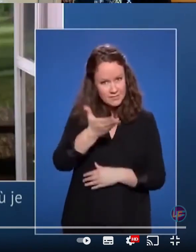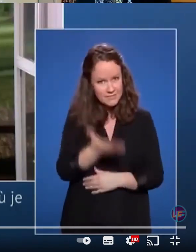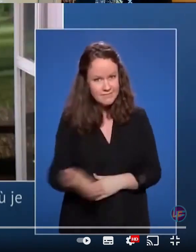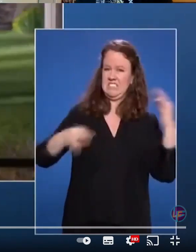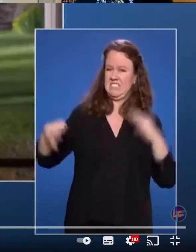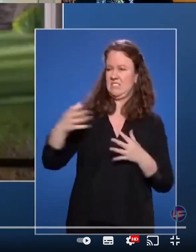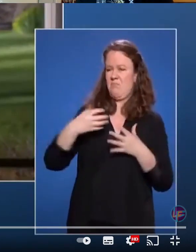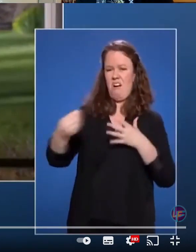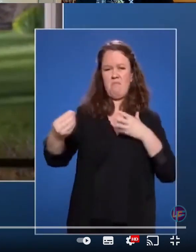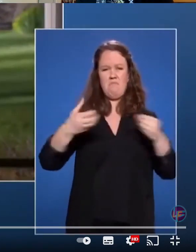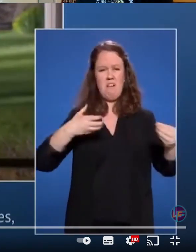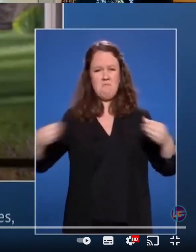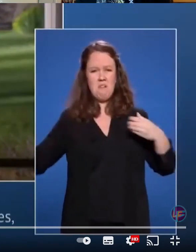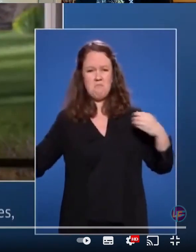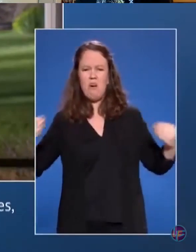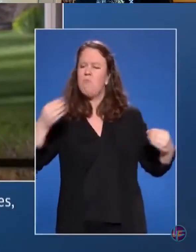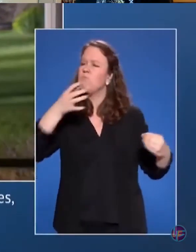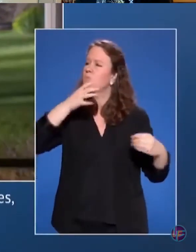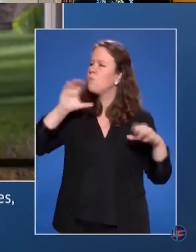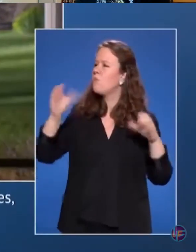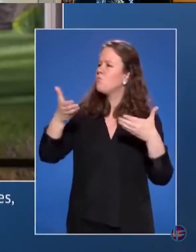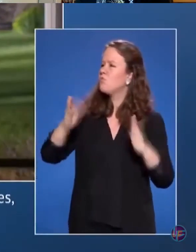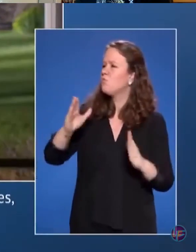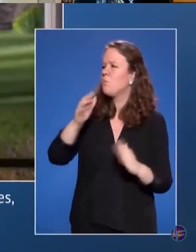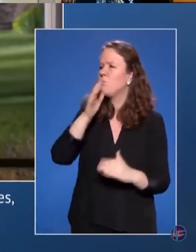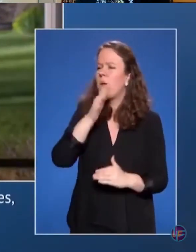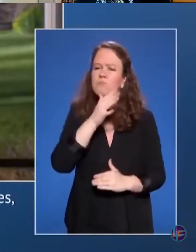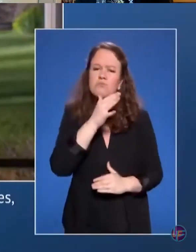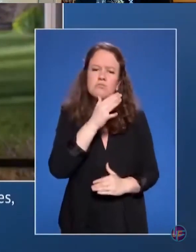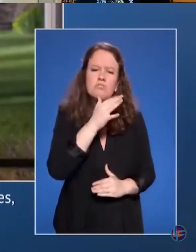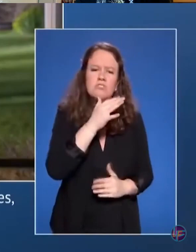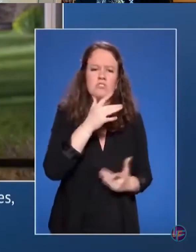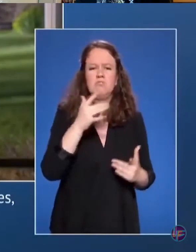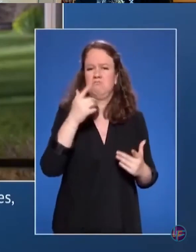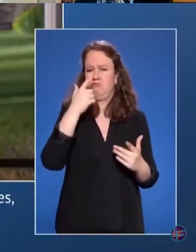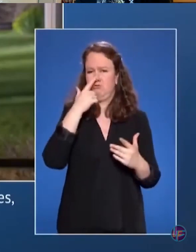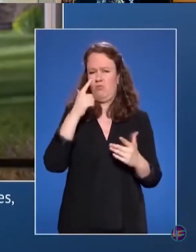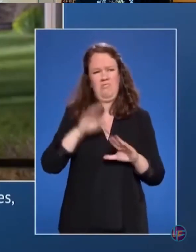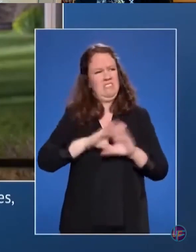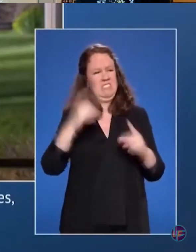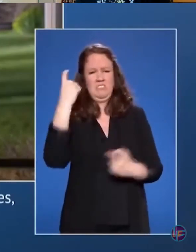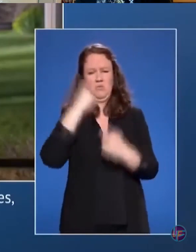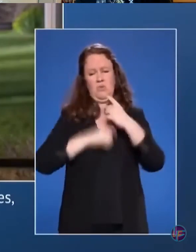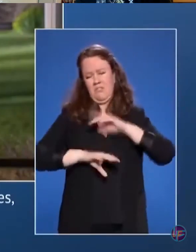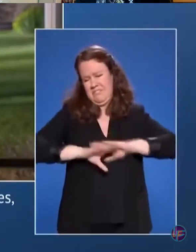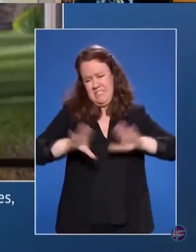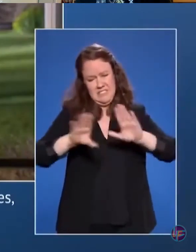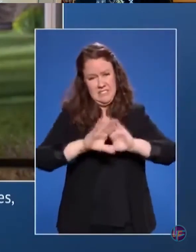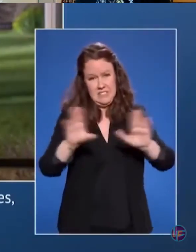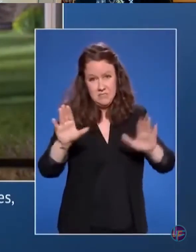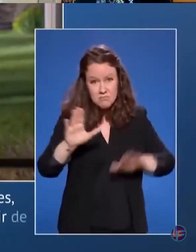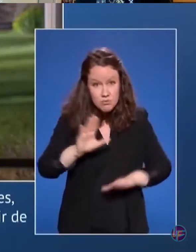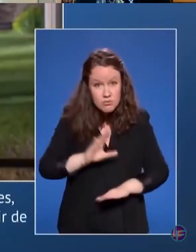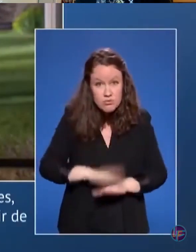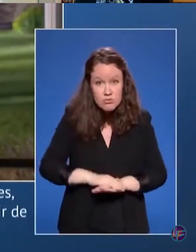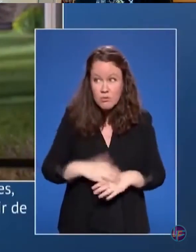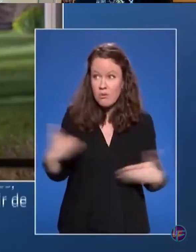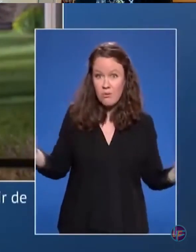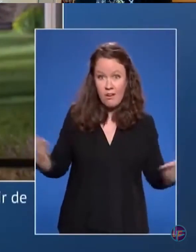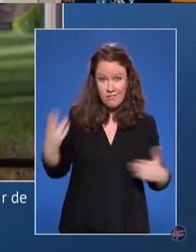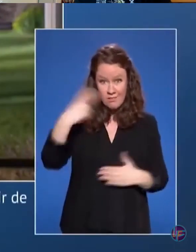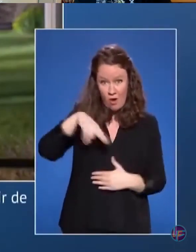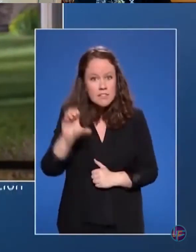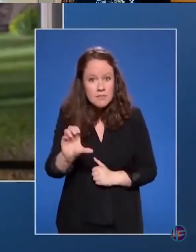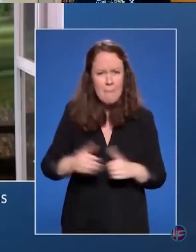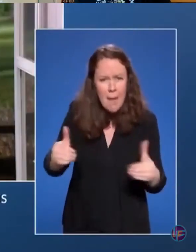Je suis incapable de projets collectifs En train de sortir de l'histoire Et alors même que nous célébrons Les 20 ans de